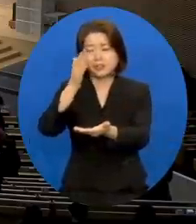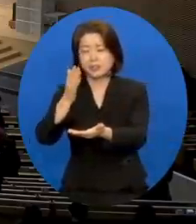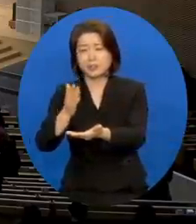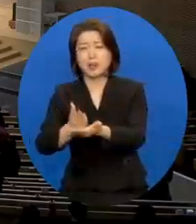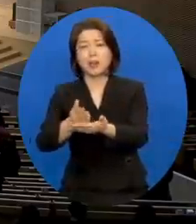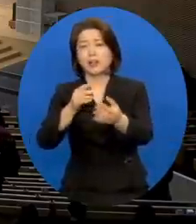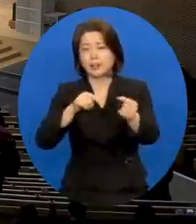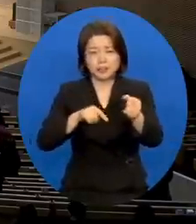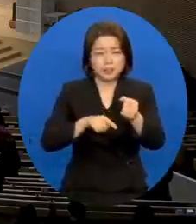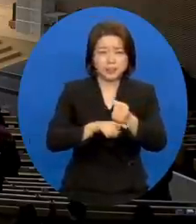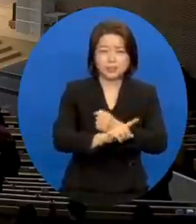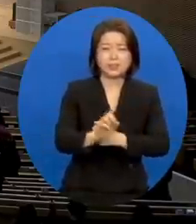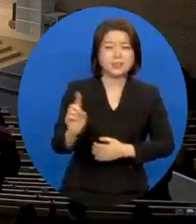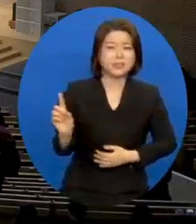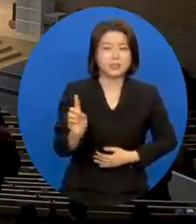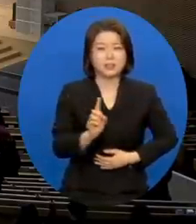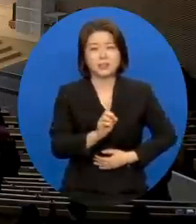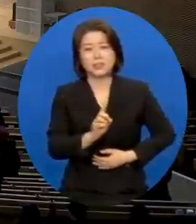the